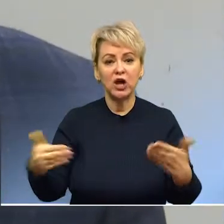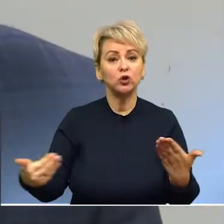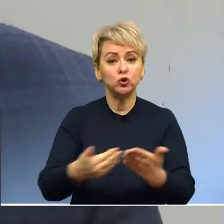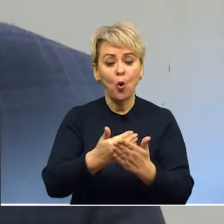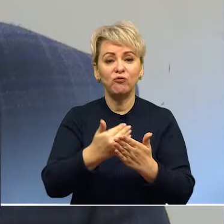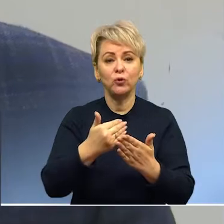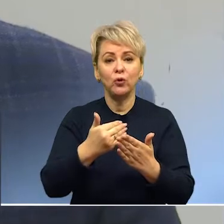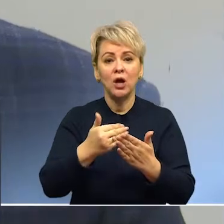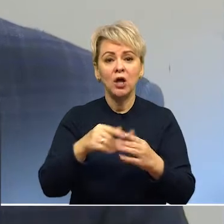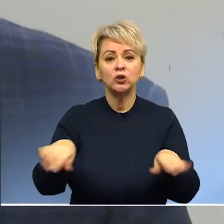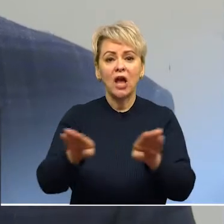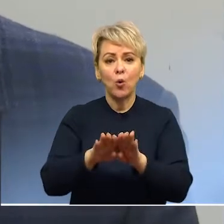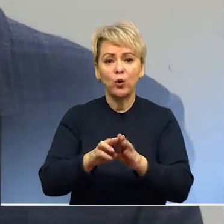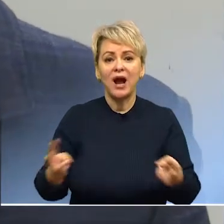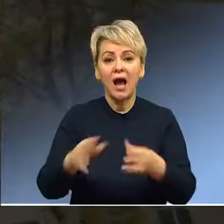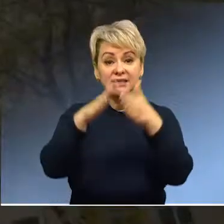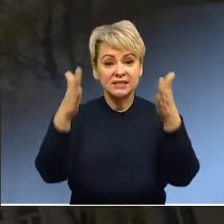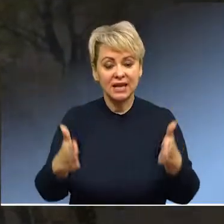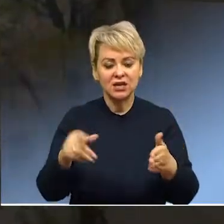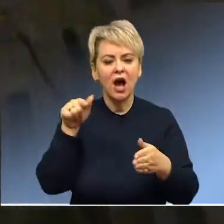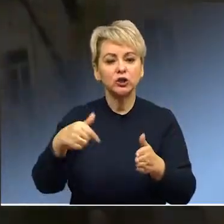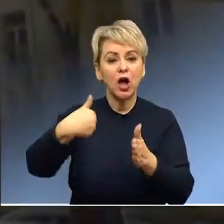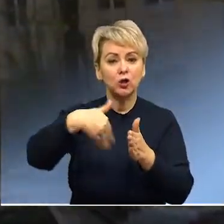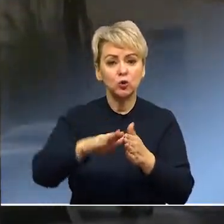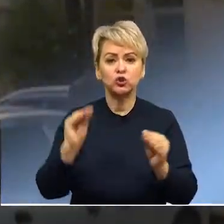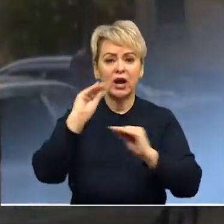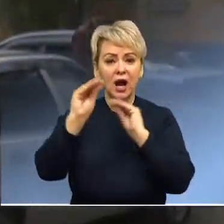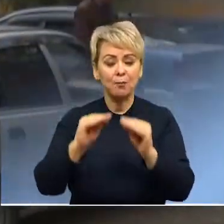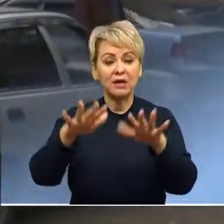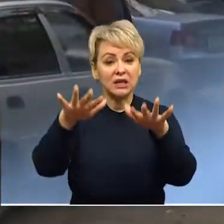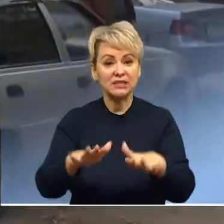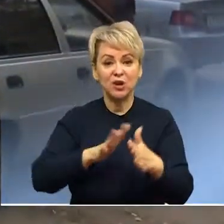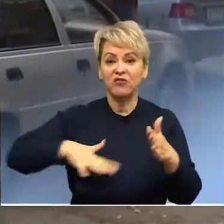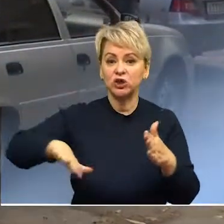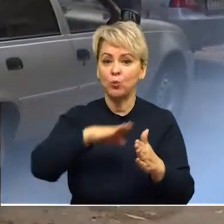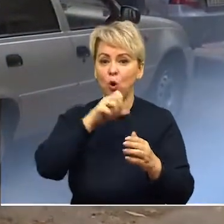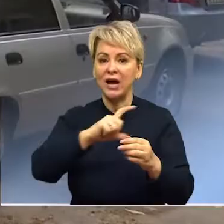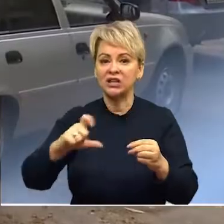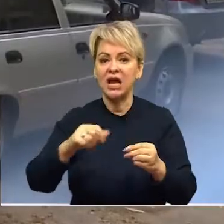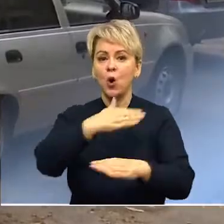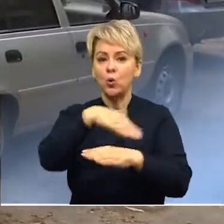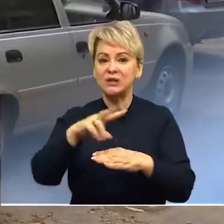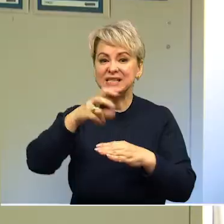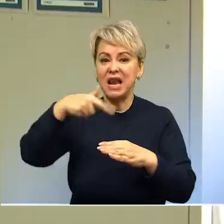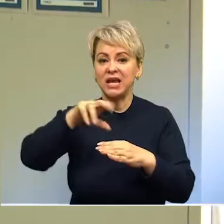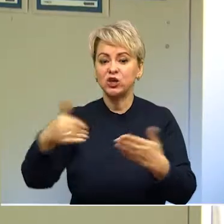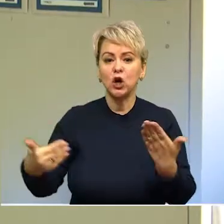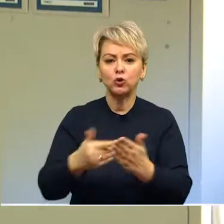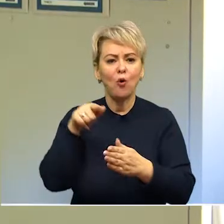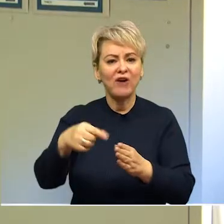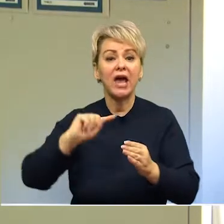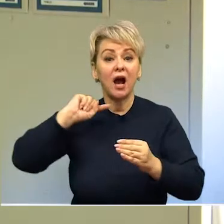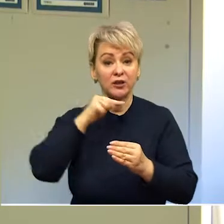новую совершенно блочно-модульную котельную. Она гораздо компактнее разместилась во дворе многоэтажки на Ленина. Новая котельная